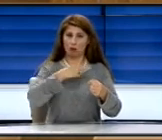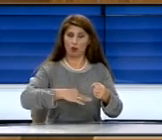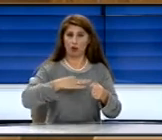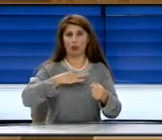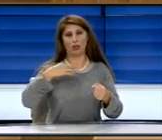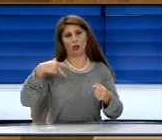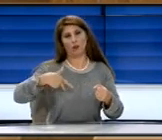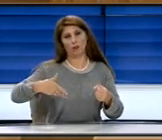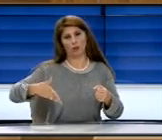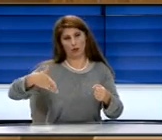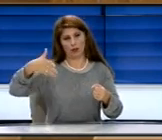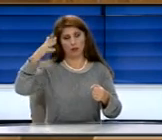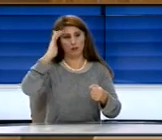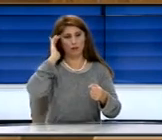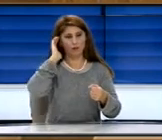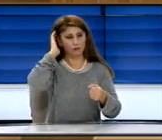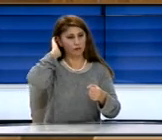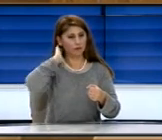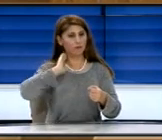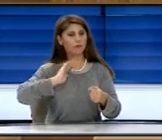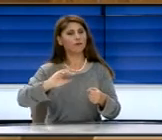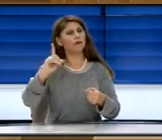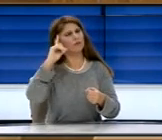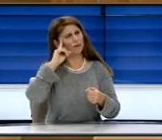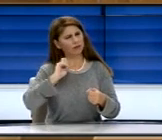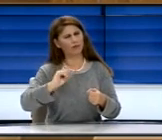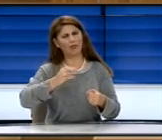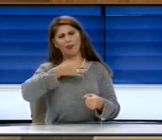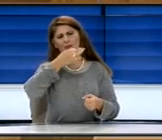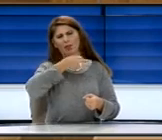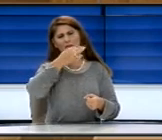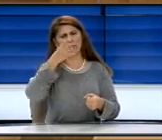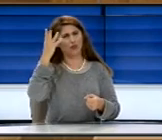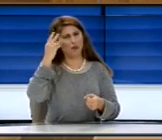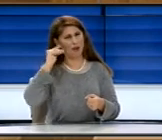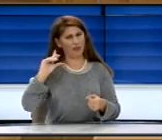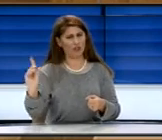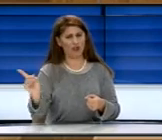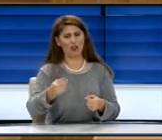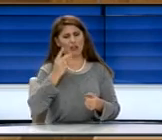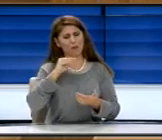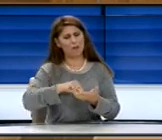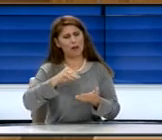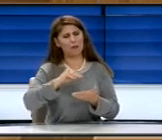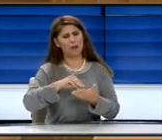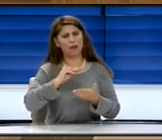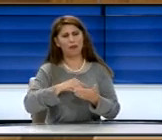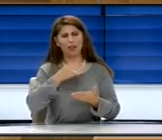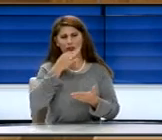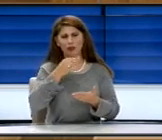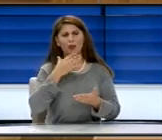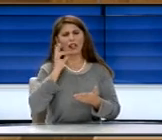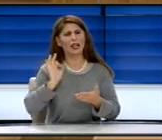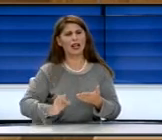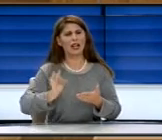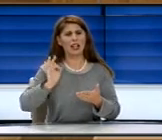κύριο Μητσοτάκη. Το γνωστό ποίημα που έχετε μάθει απ' έξω και το επαναλαμβάνετε με κάθε